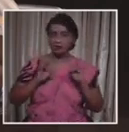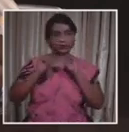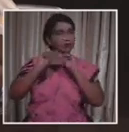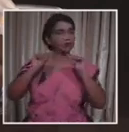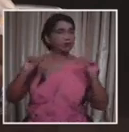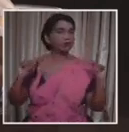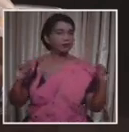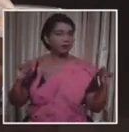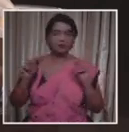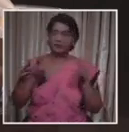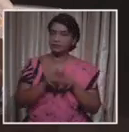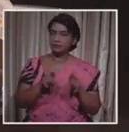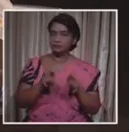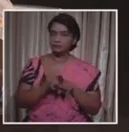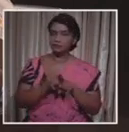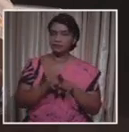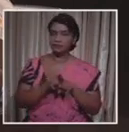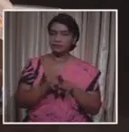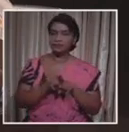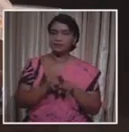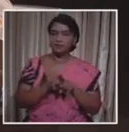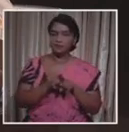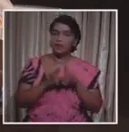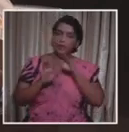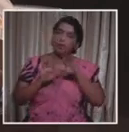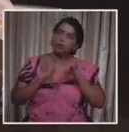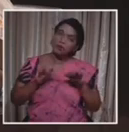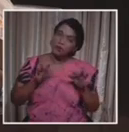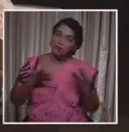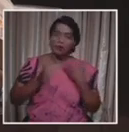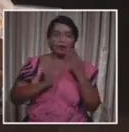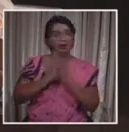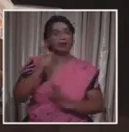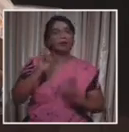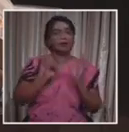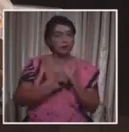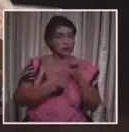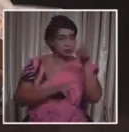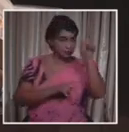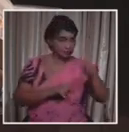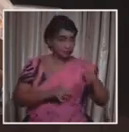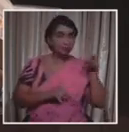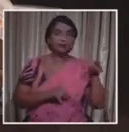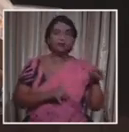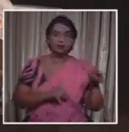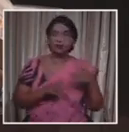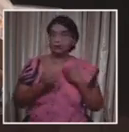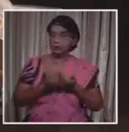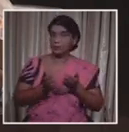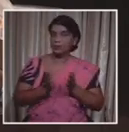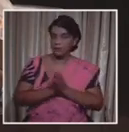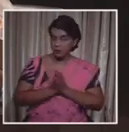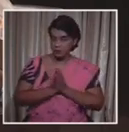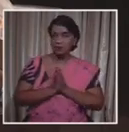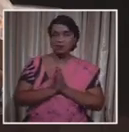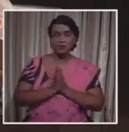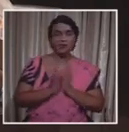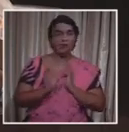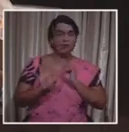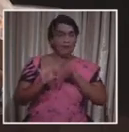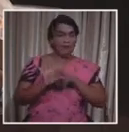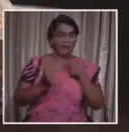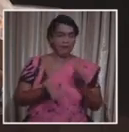vagantiya prakarav, onem Menteri Varayaku, tama asane nagi